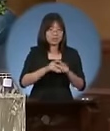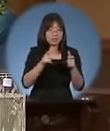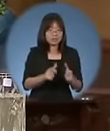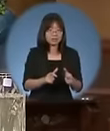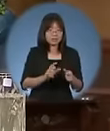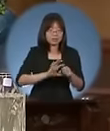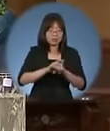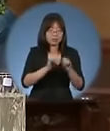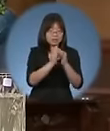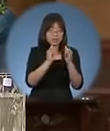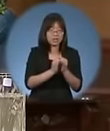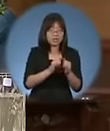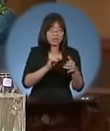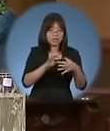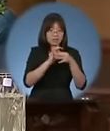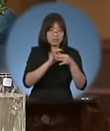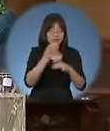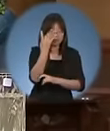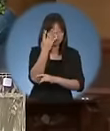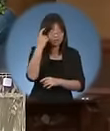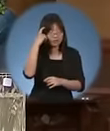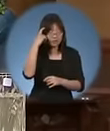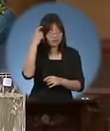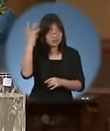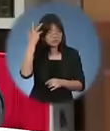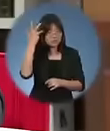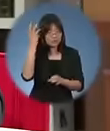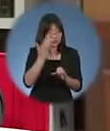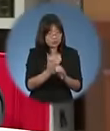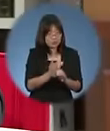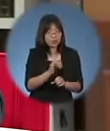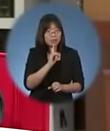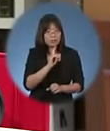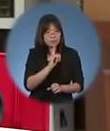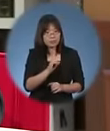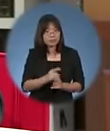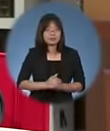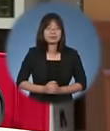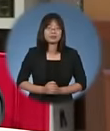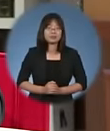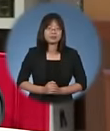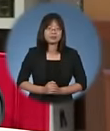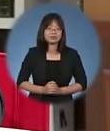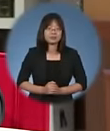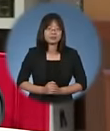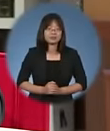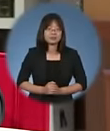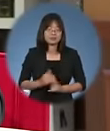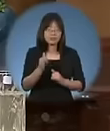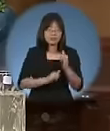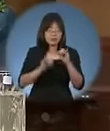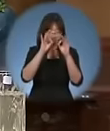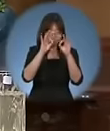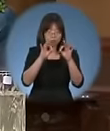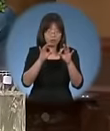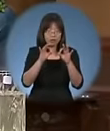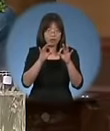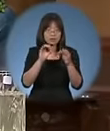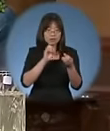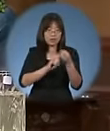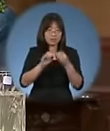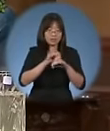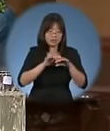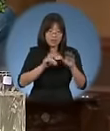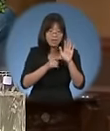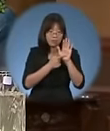글로벌 사회에 관통하는 기본 정신, 철학의 그렇죠. 중심 아니겠습니까? 맞습니다. 예. 그걸 역시 역사를 보면 나오는군요, 답이. 당연히